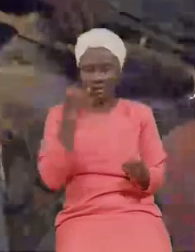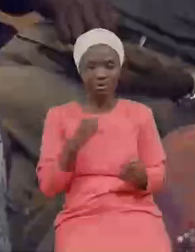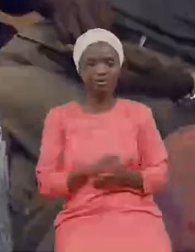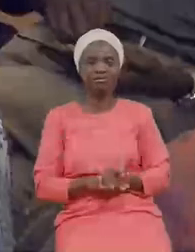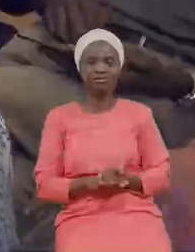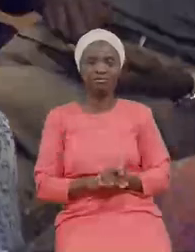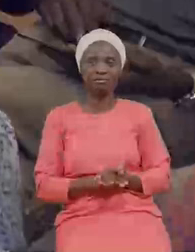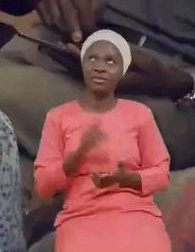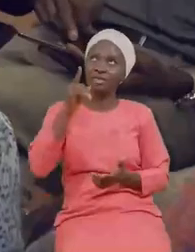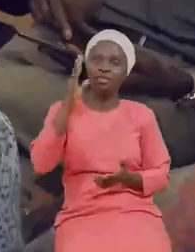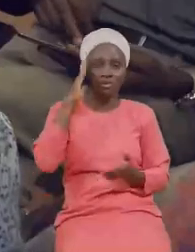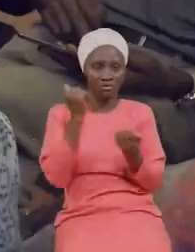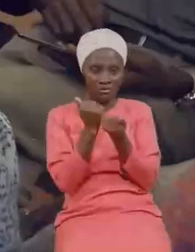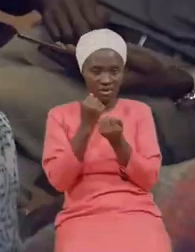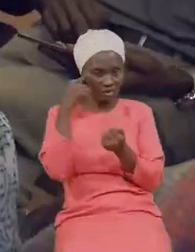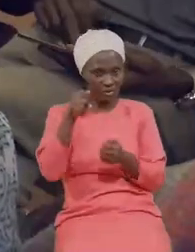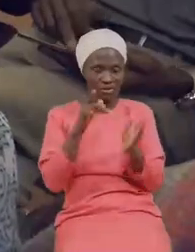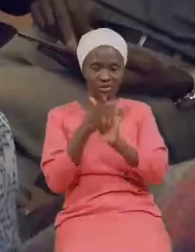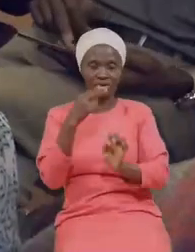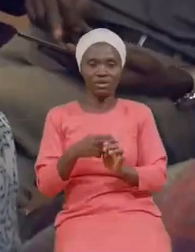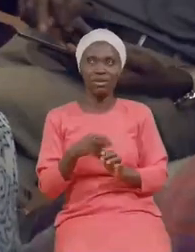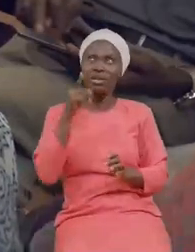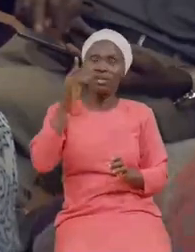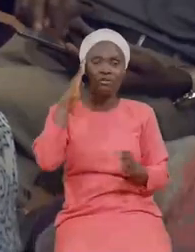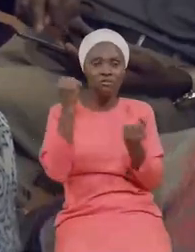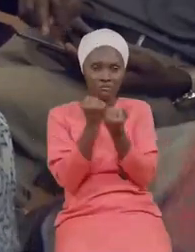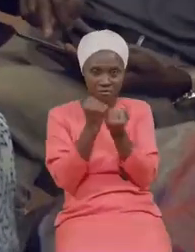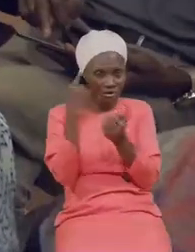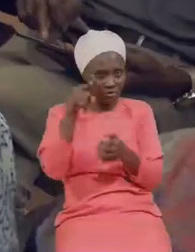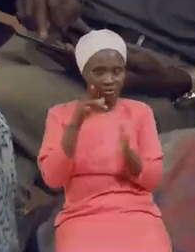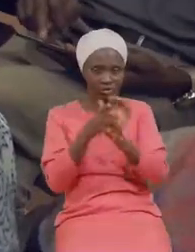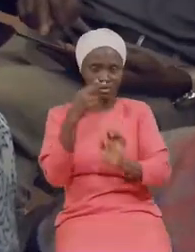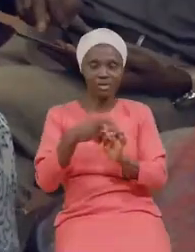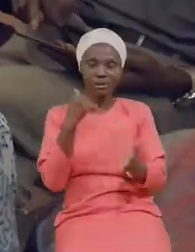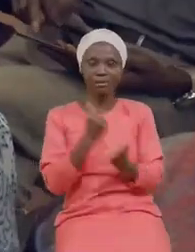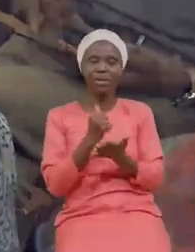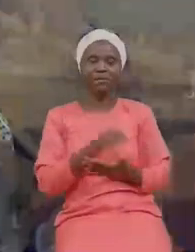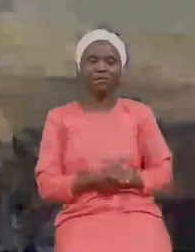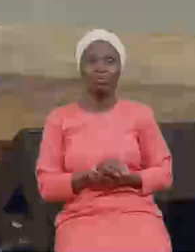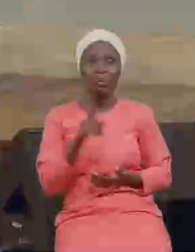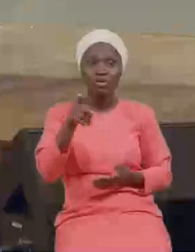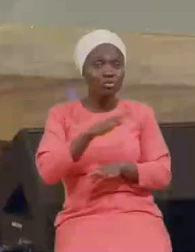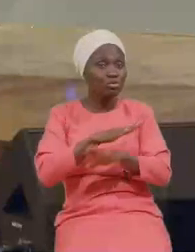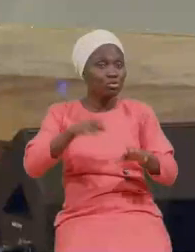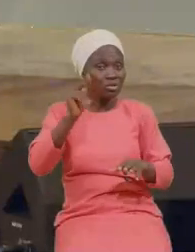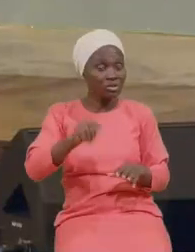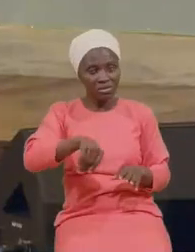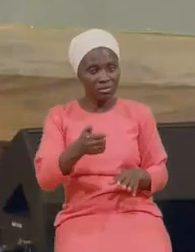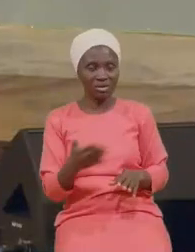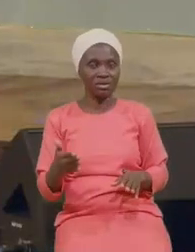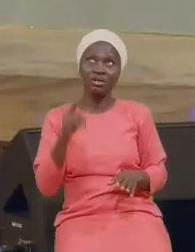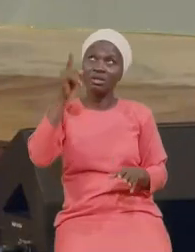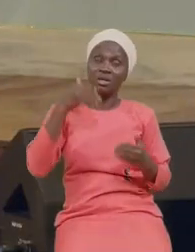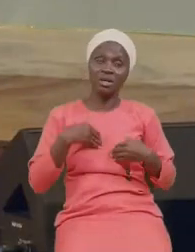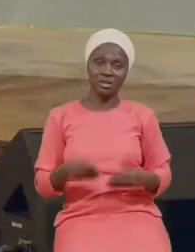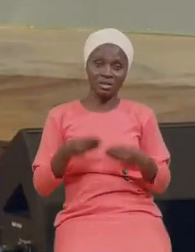le Seigneur combattra pour toi et combattre pour toi tu n'as pas besoin d'autre chose il t'a donné la